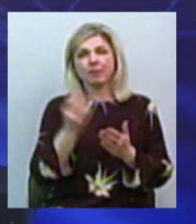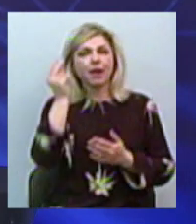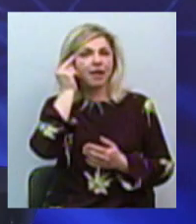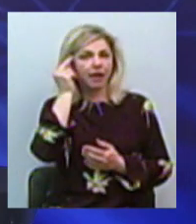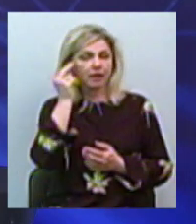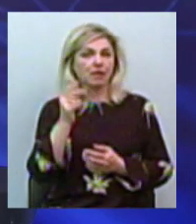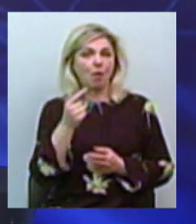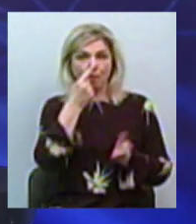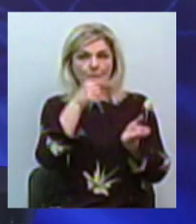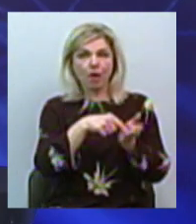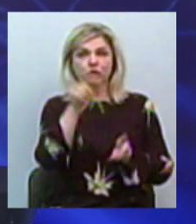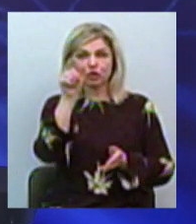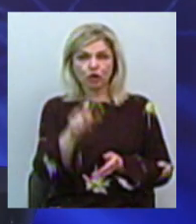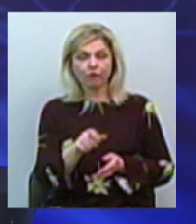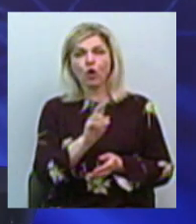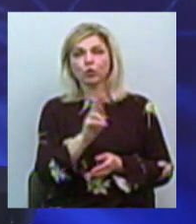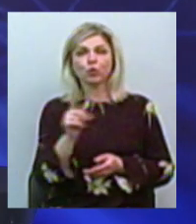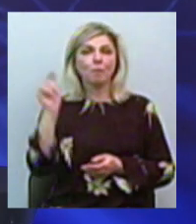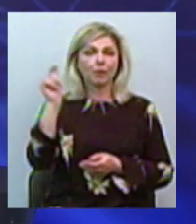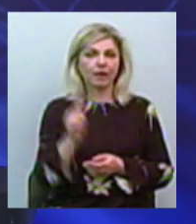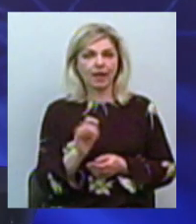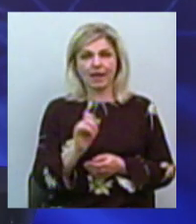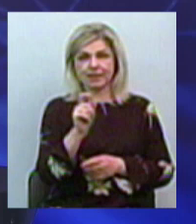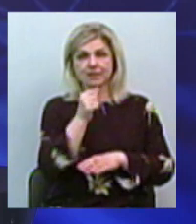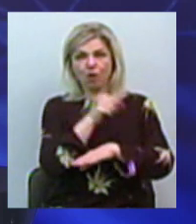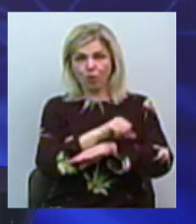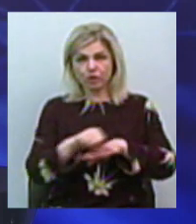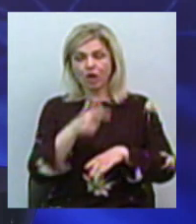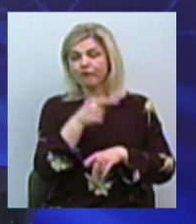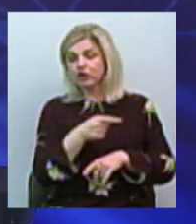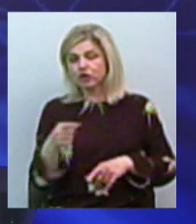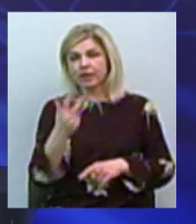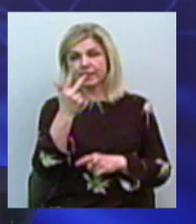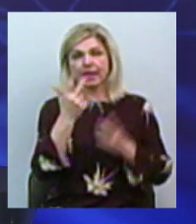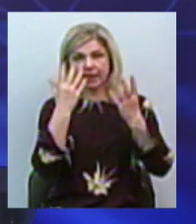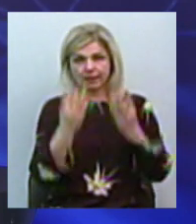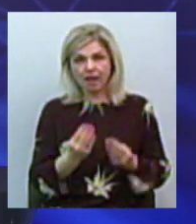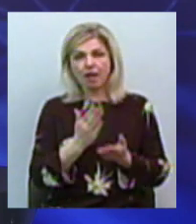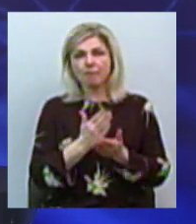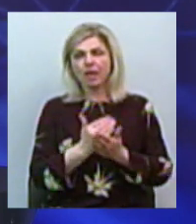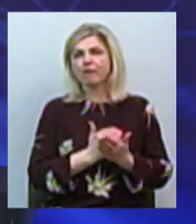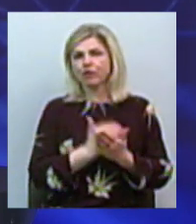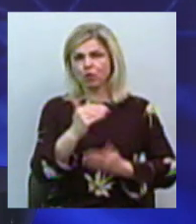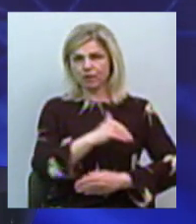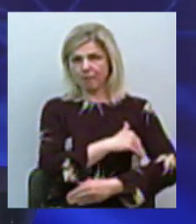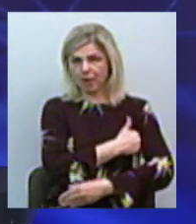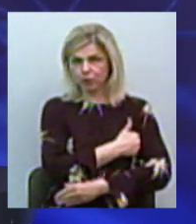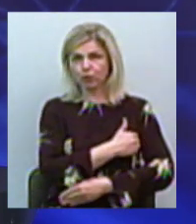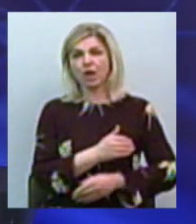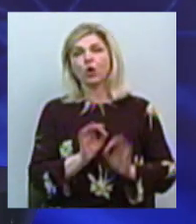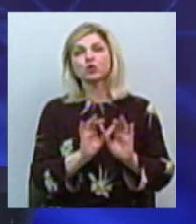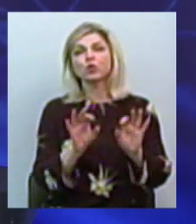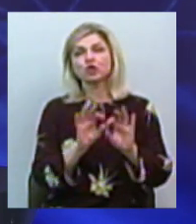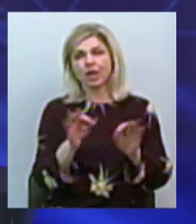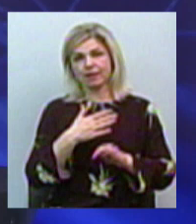звернувся чоловік, який повернувся з-за кордону та протягом 3 днів має високу температуру тіла. Будь ласка, сюжет